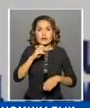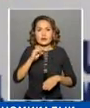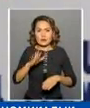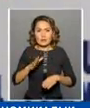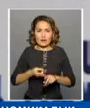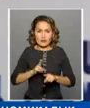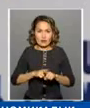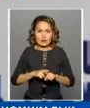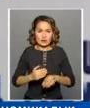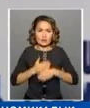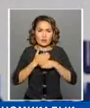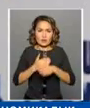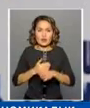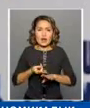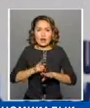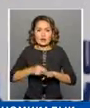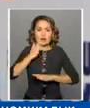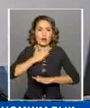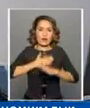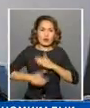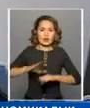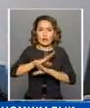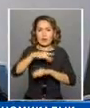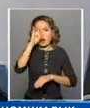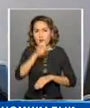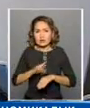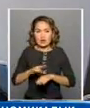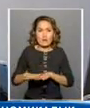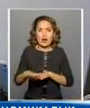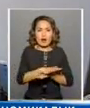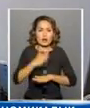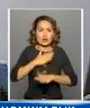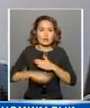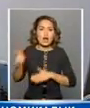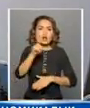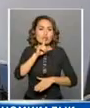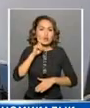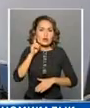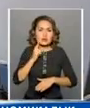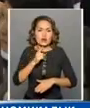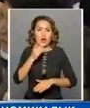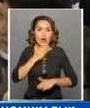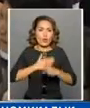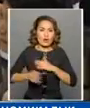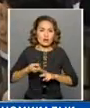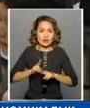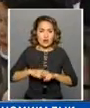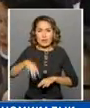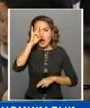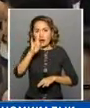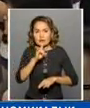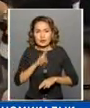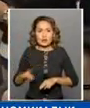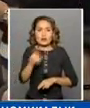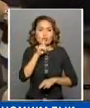үлесі бар. Бұл қуаныш күллі қазақтыкі, әсіресе қазақ жастарыныкі. Өйткені бұл дүниежүзілік көрме өсіп келе жатқан